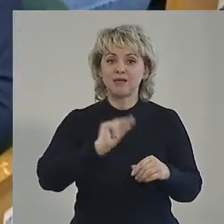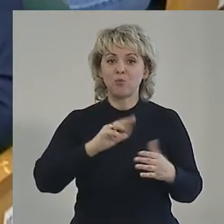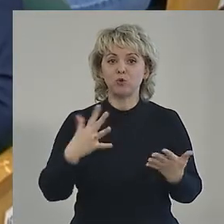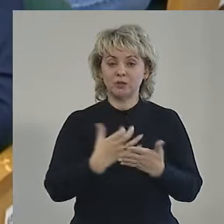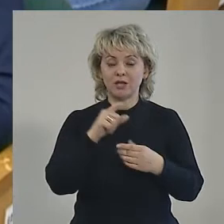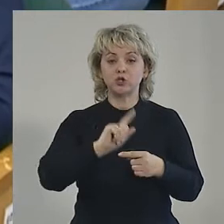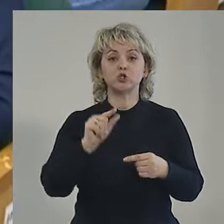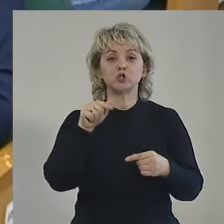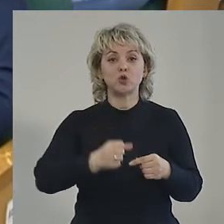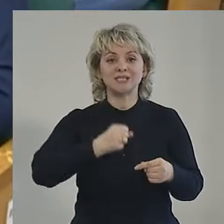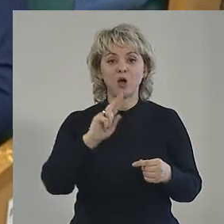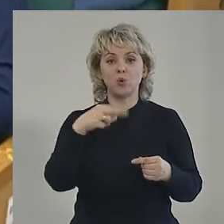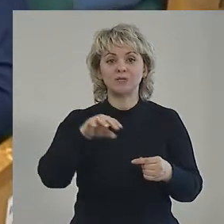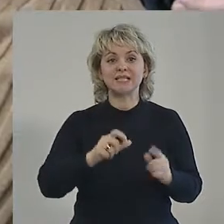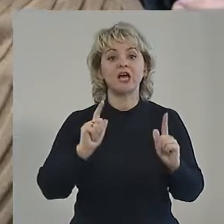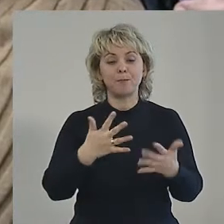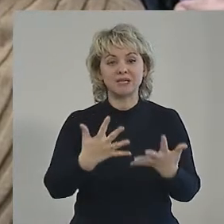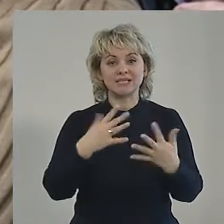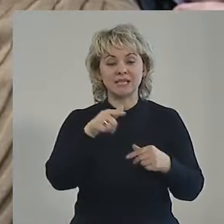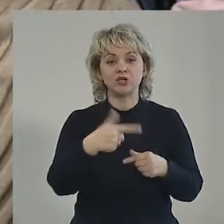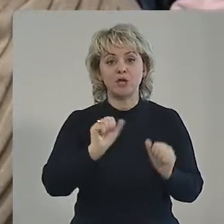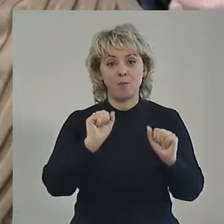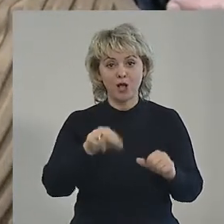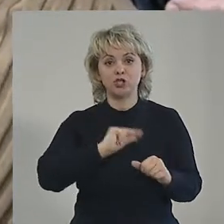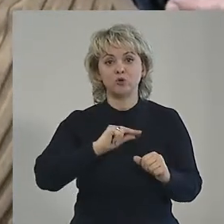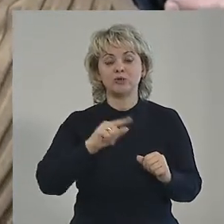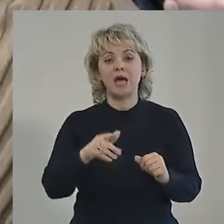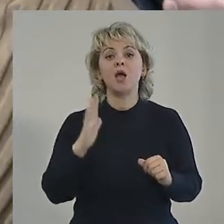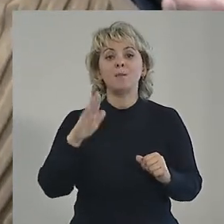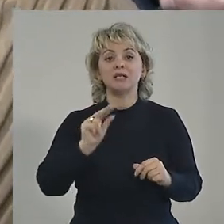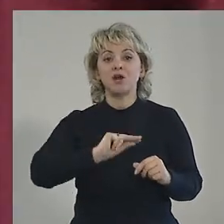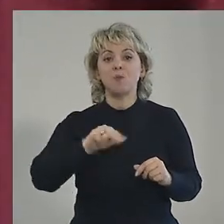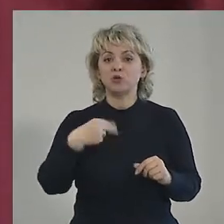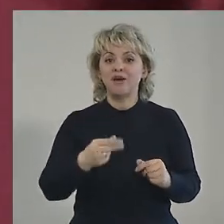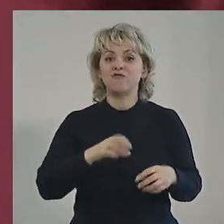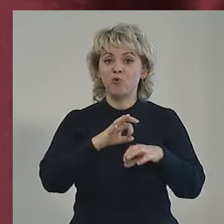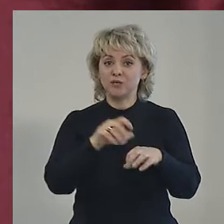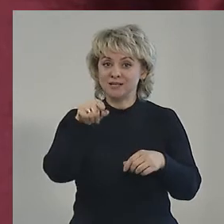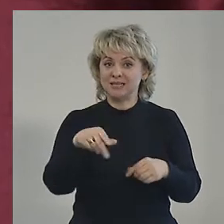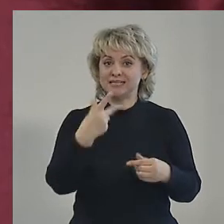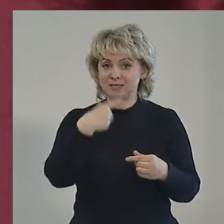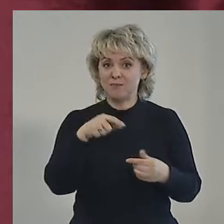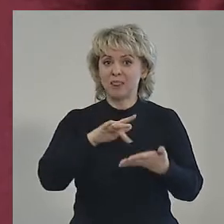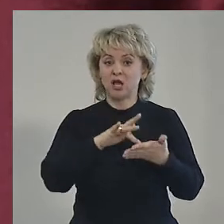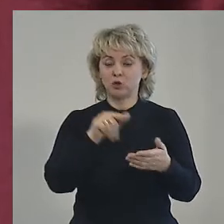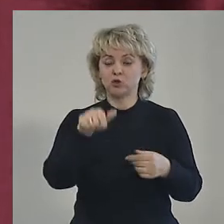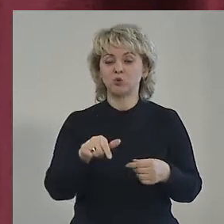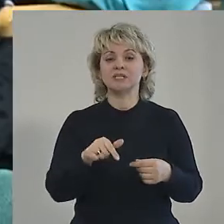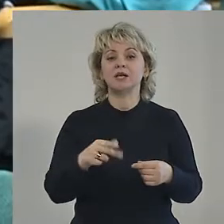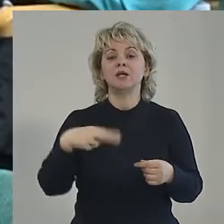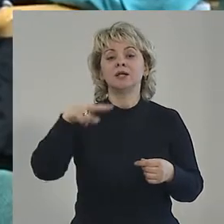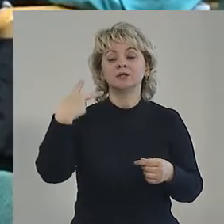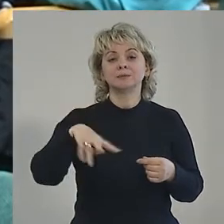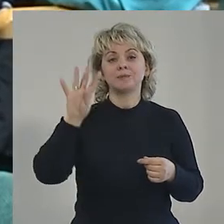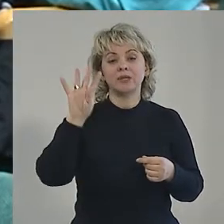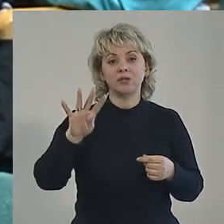найти. Чтобы старшекурсники реально представили, где могли бы трудиться, потенциальные работодатели возят их к себе на экскурсии. Анна Туполева, Фатима